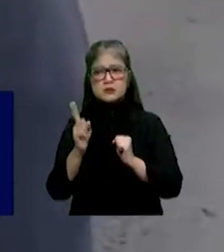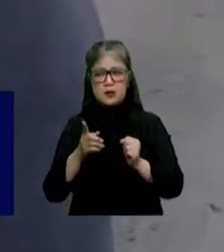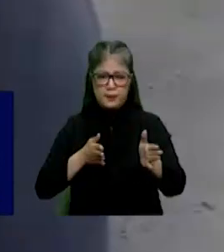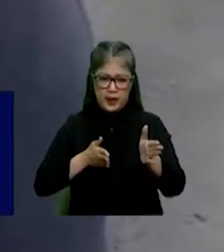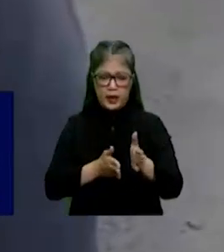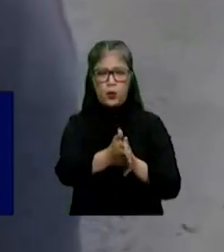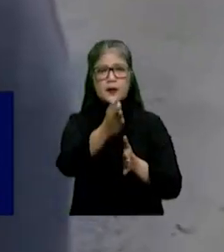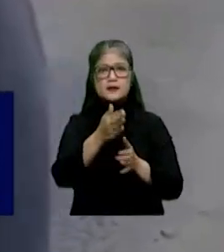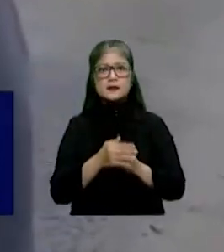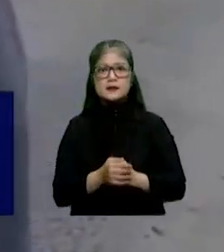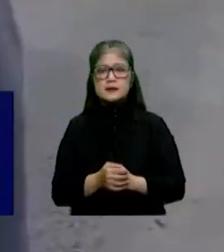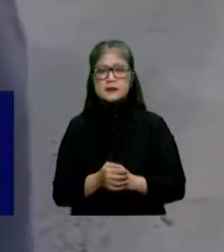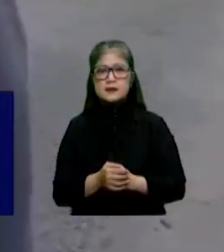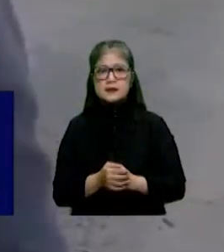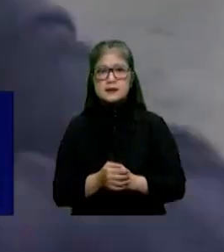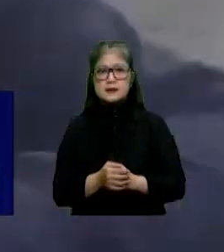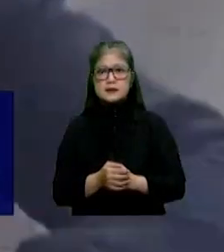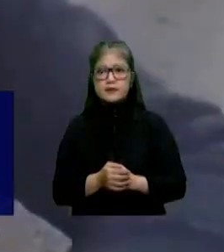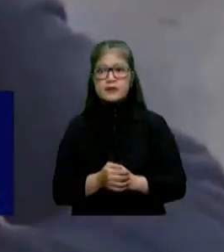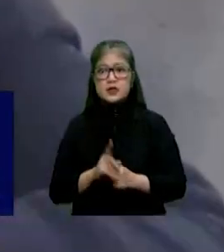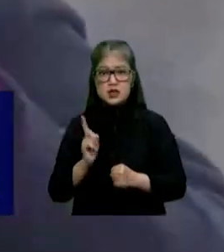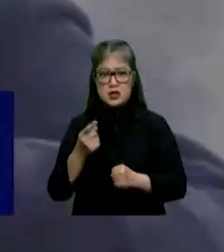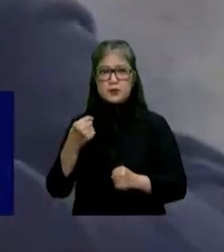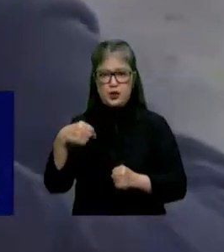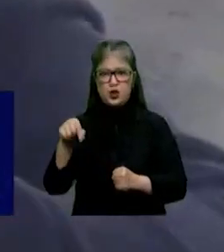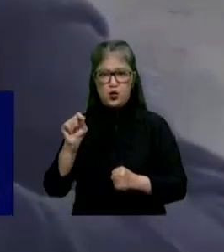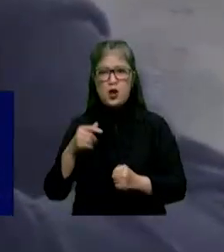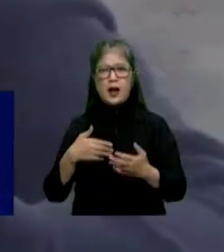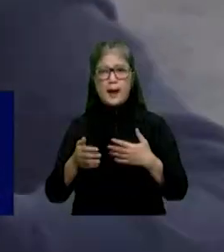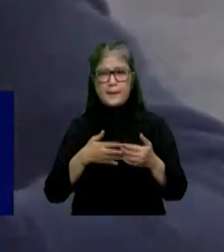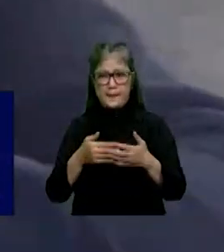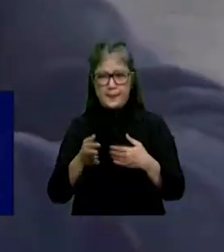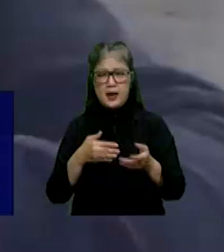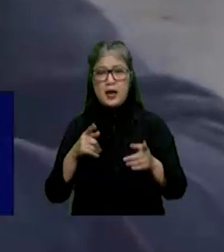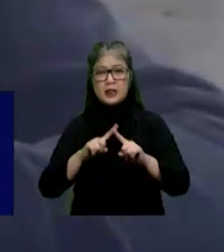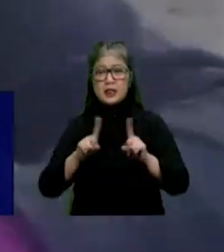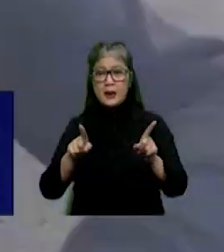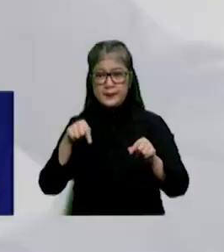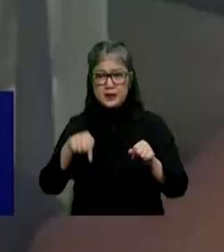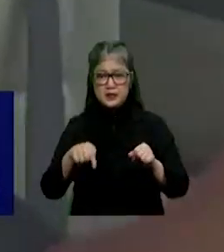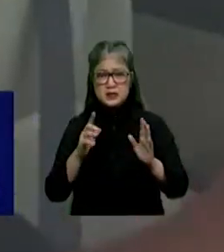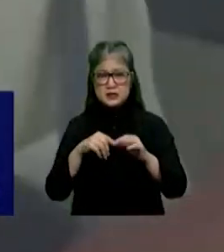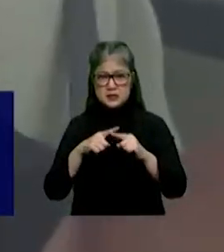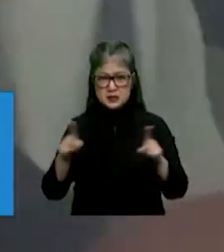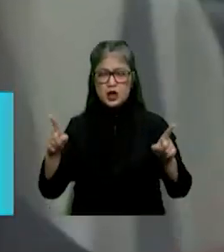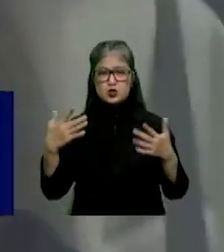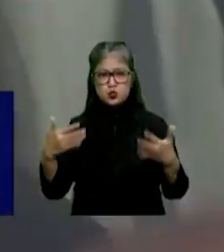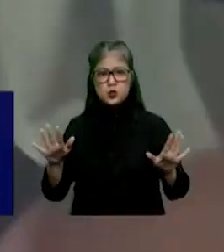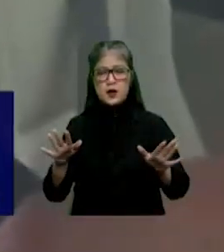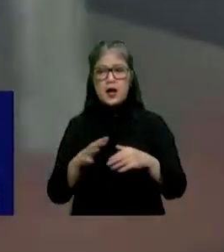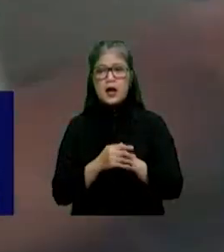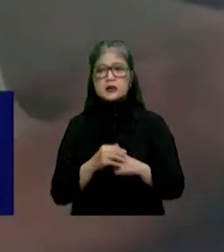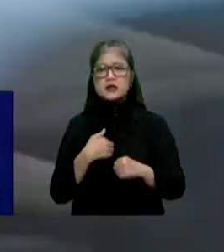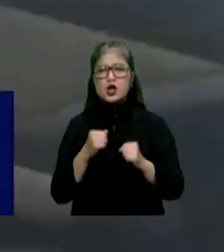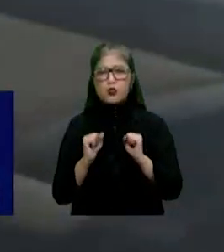Bisa lewat jalur ini? Ya, iya benar. Udahlah, karena saya ini ada tandanya. Oh iya, itu ya. Ini burung-burung kan lewat sana